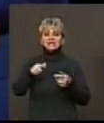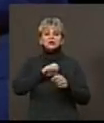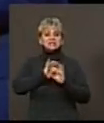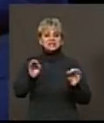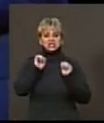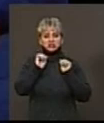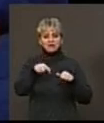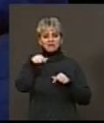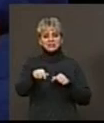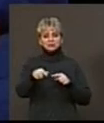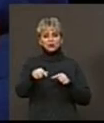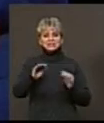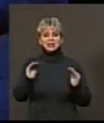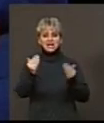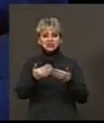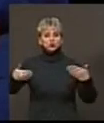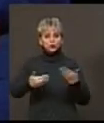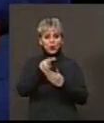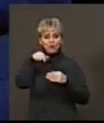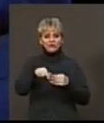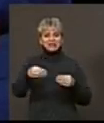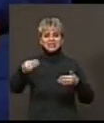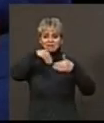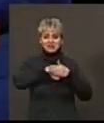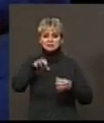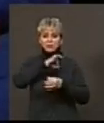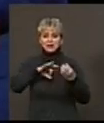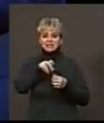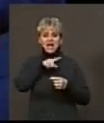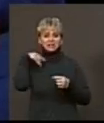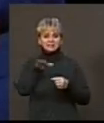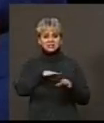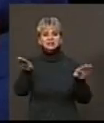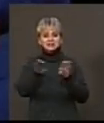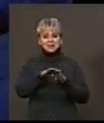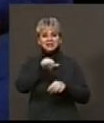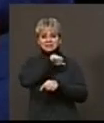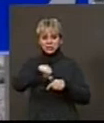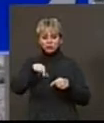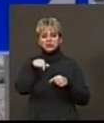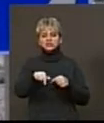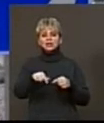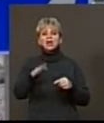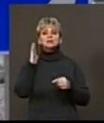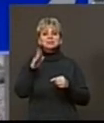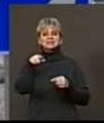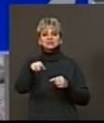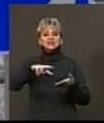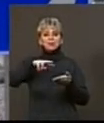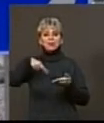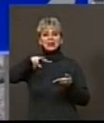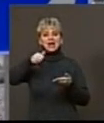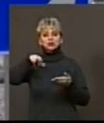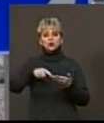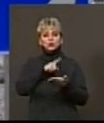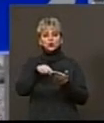отличная возможность для локализации новых инвестпроектов, как российских, так и зарубежных. В перспективе Платов и